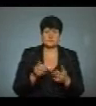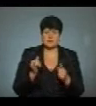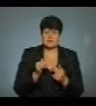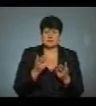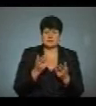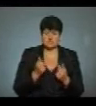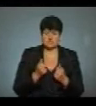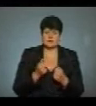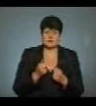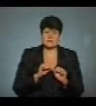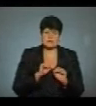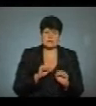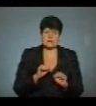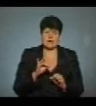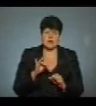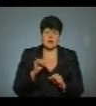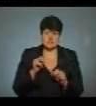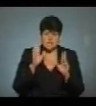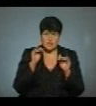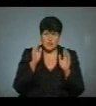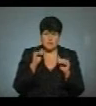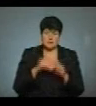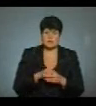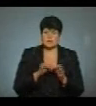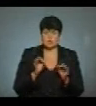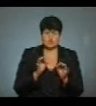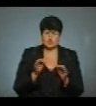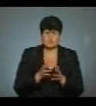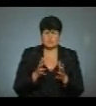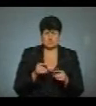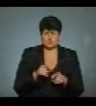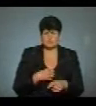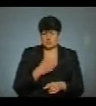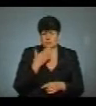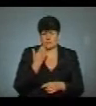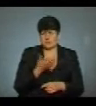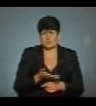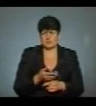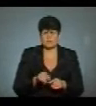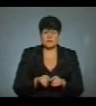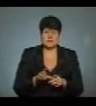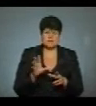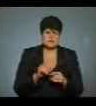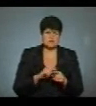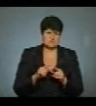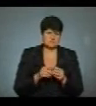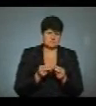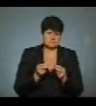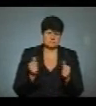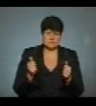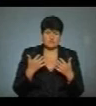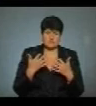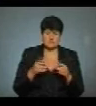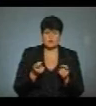звичайна реакція захисна, повіками кліпають. Але нічого більше такого страшного там немає. Дуже скоро все проходить. Вже хіба